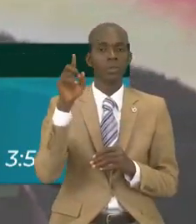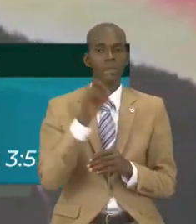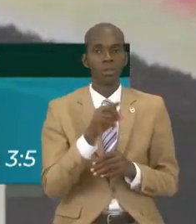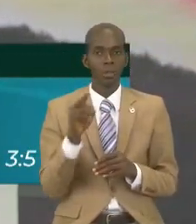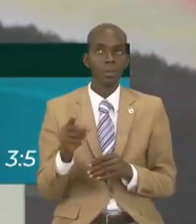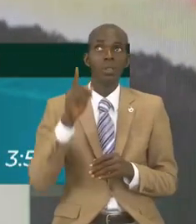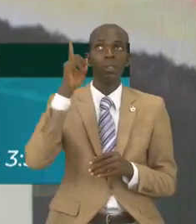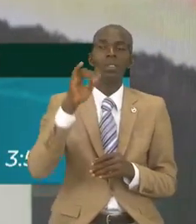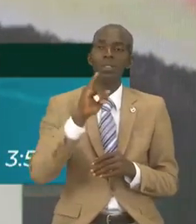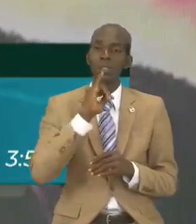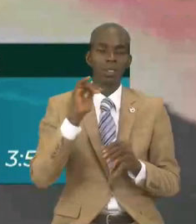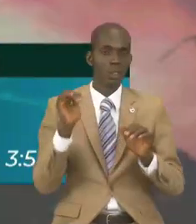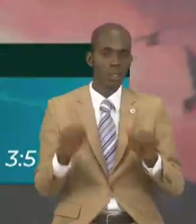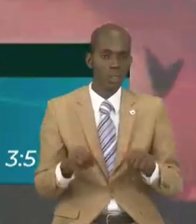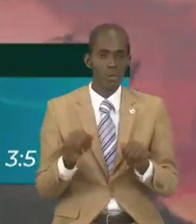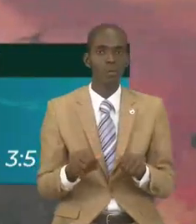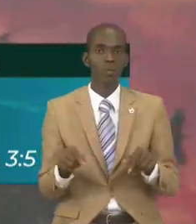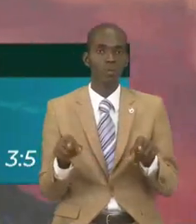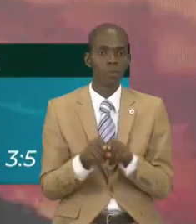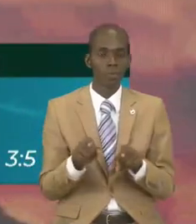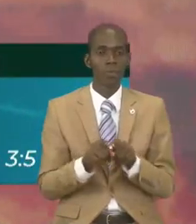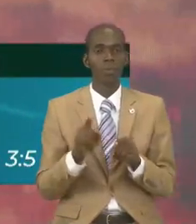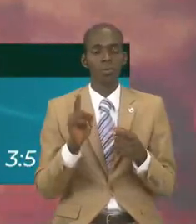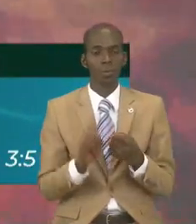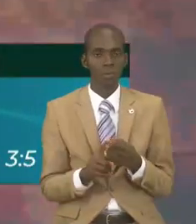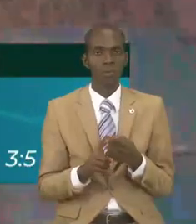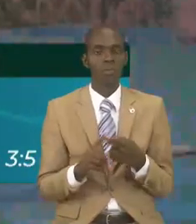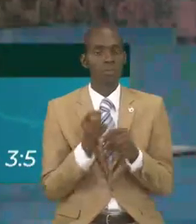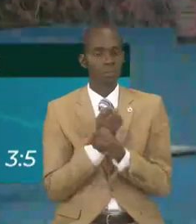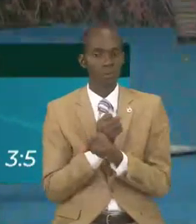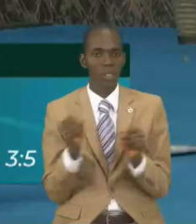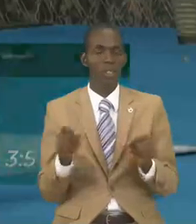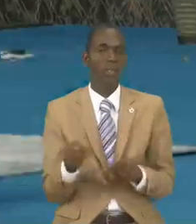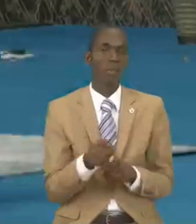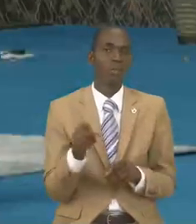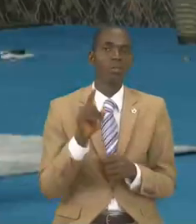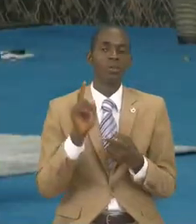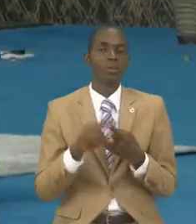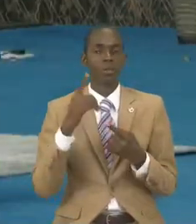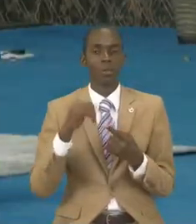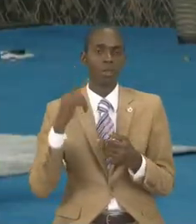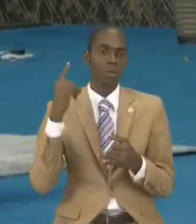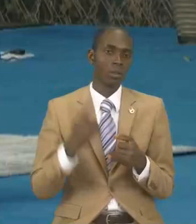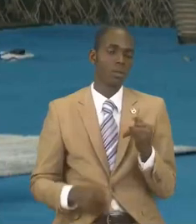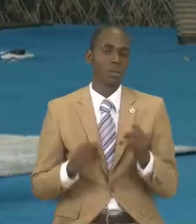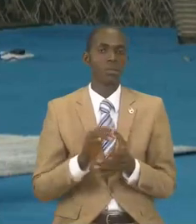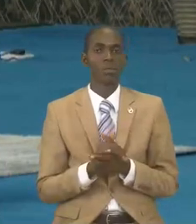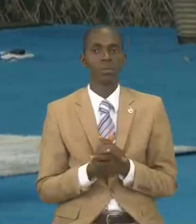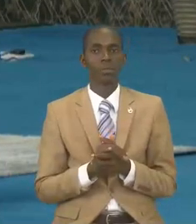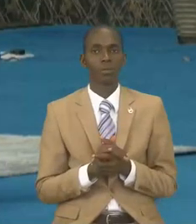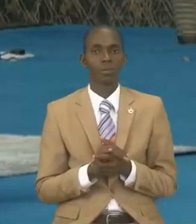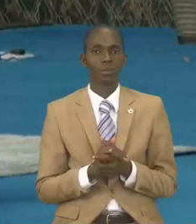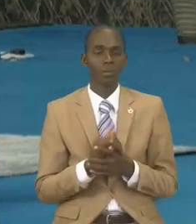C'est aussi pour cela qu'il peut sauver parfaitement ceux qui s'approchent de